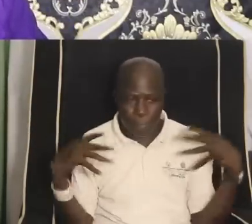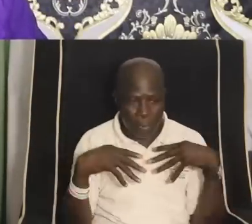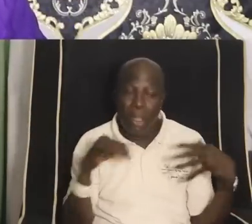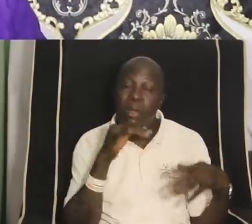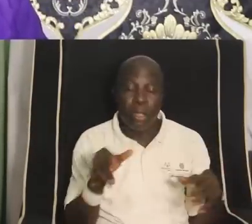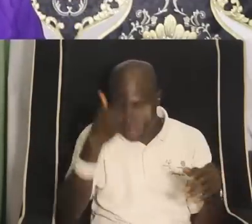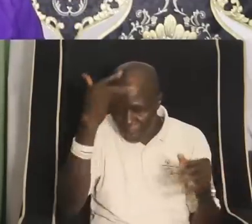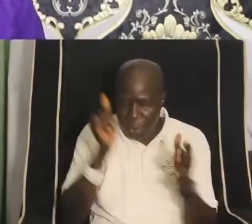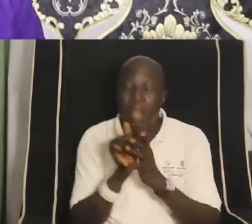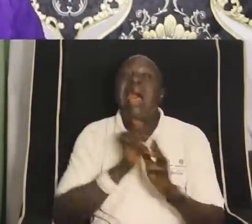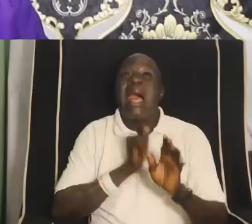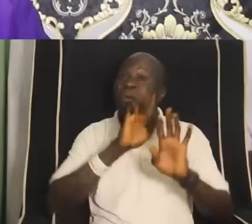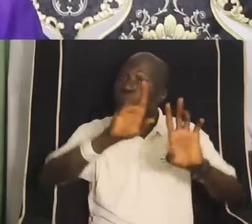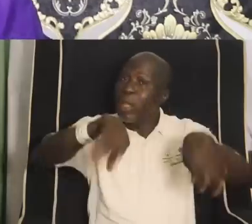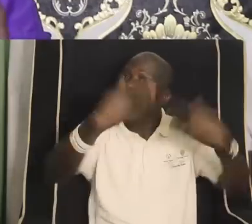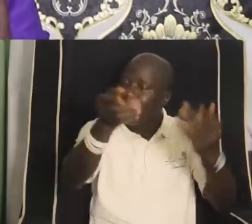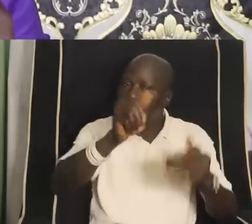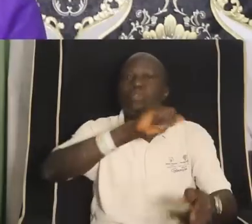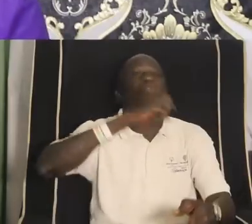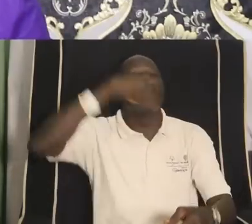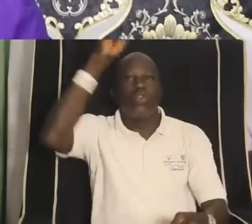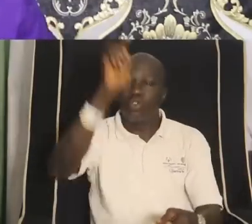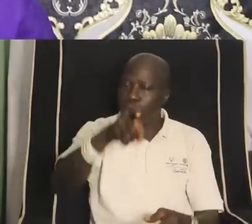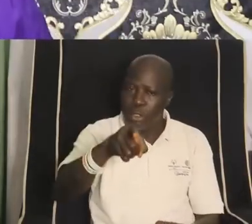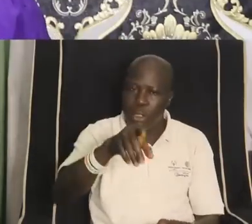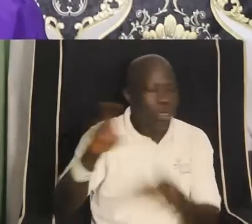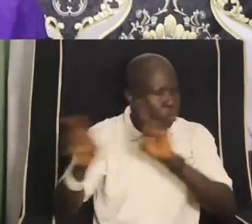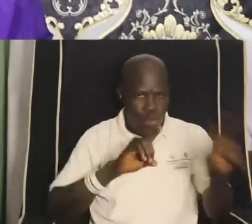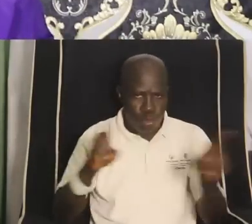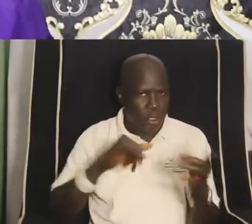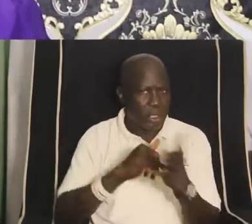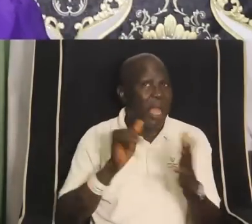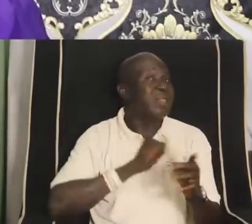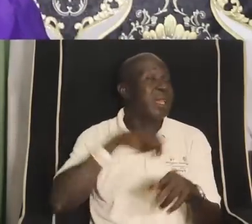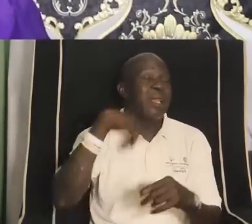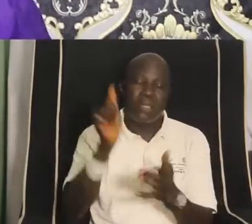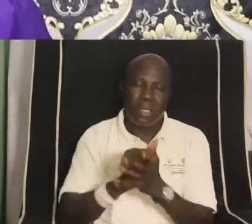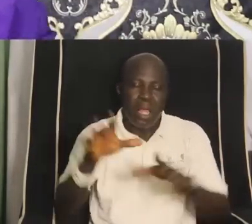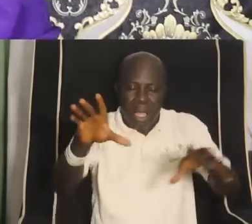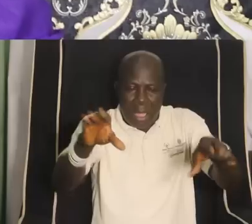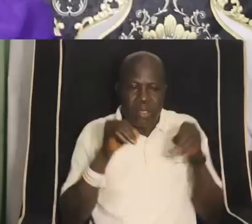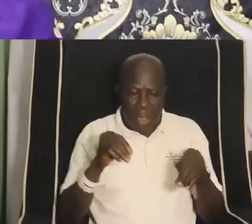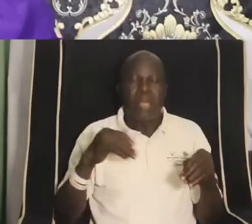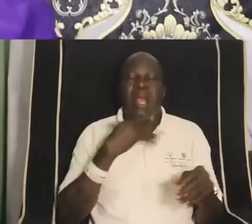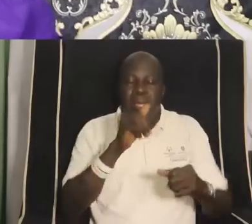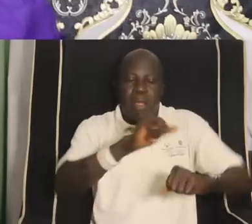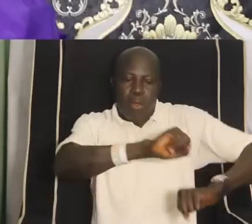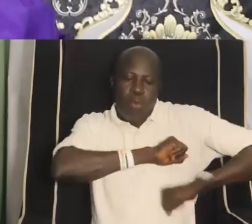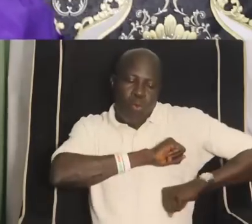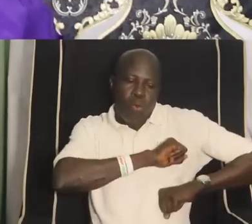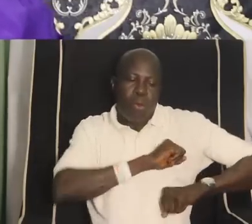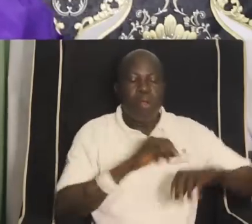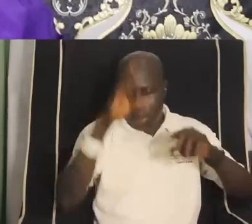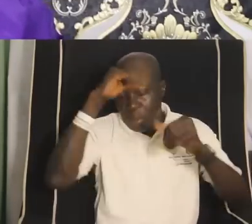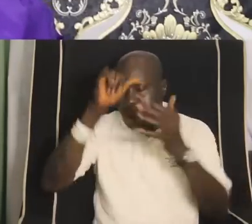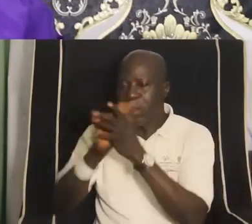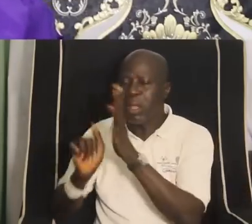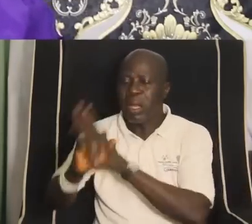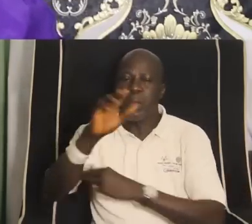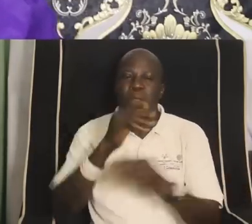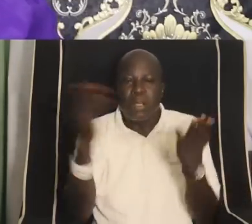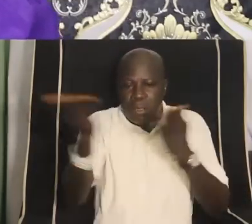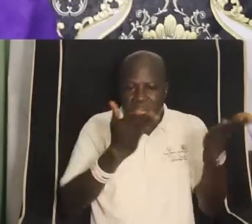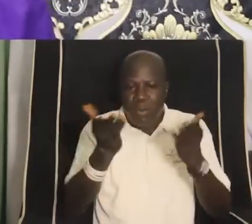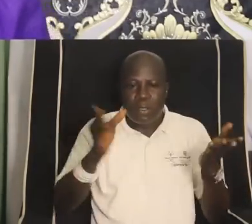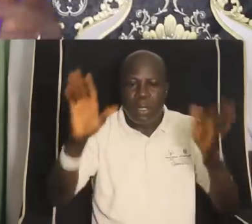Ṣé èmi ni ó fi àṣẹ fún yín? Èmi mo bá ṣe fún yín. Ẹ ṣe gírí kí ẹ ṣe bí alágbára ọmọ. Oh yes. Àwọn ìránṣẹ́